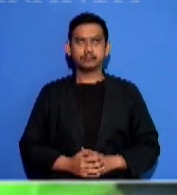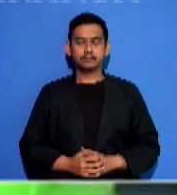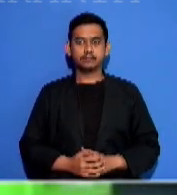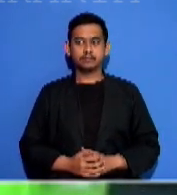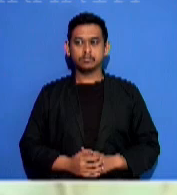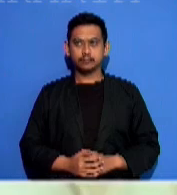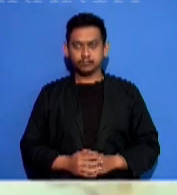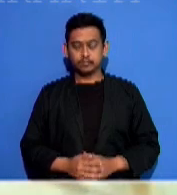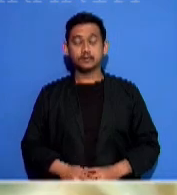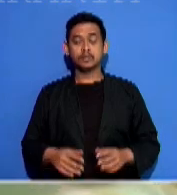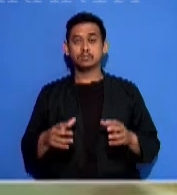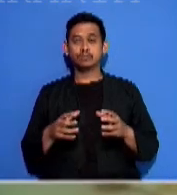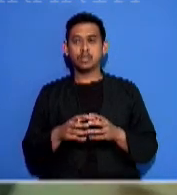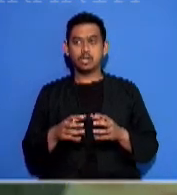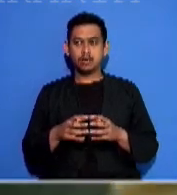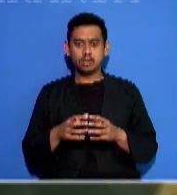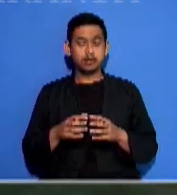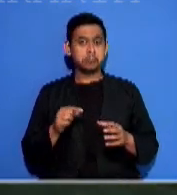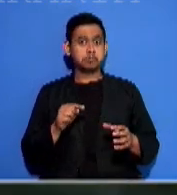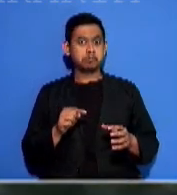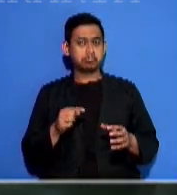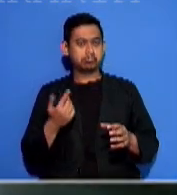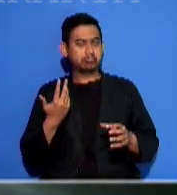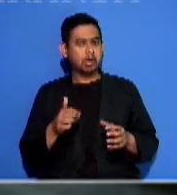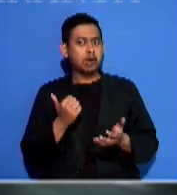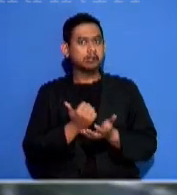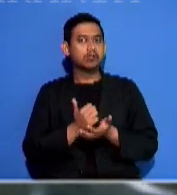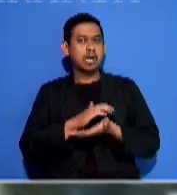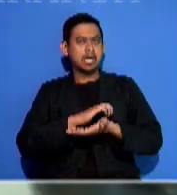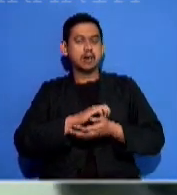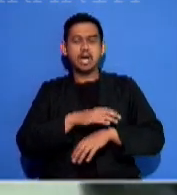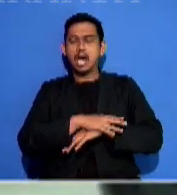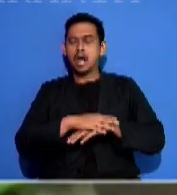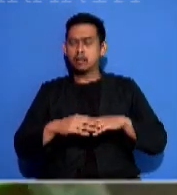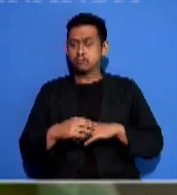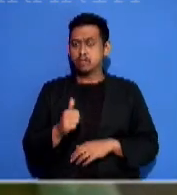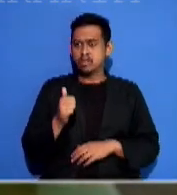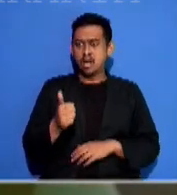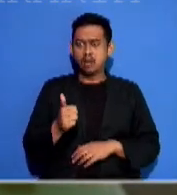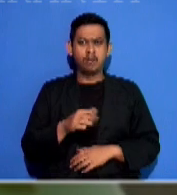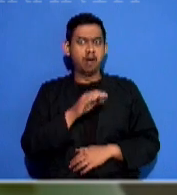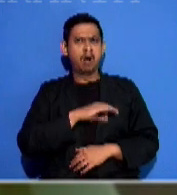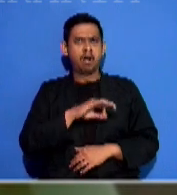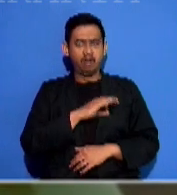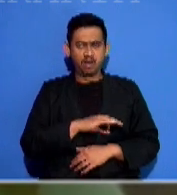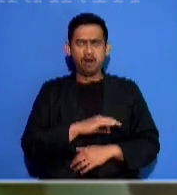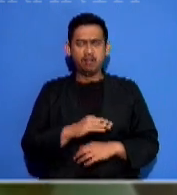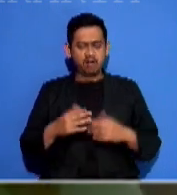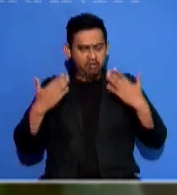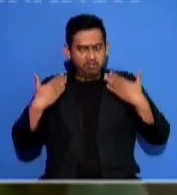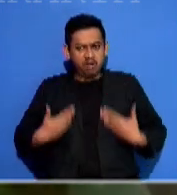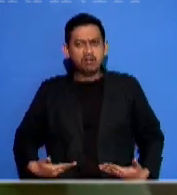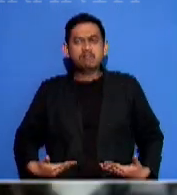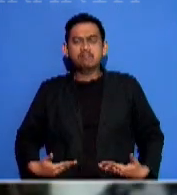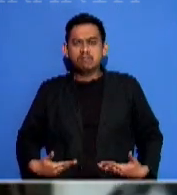menika dados satunggaling cara manajemen uwuh dados satunggaling barang ingkang mupangati. Saya menika tumrap manungsa, lingkungan